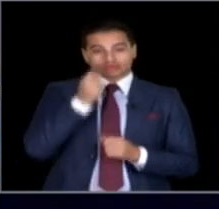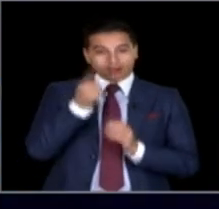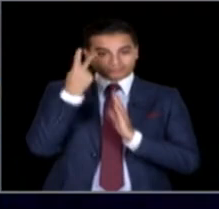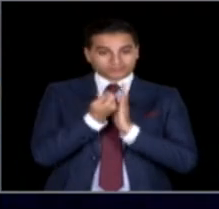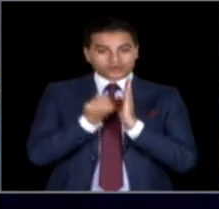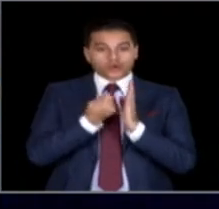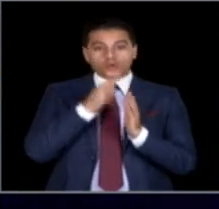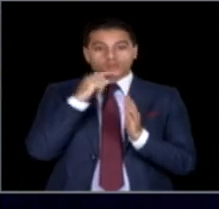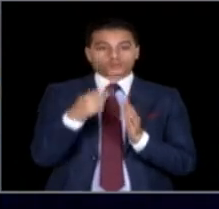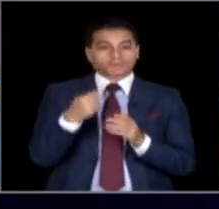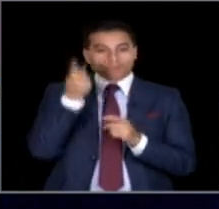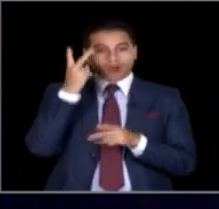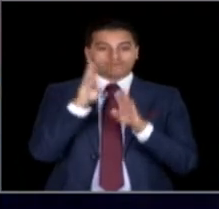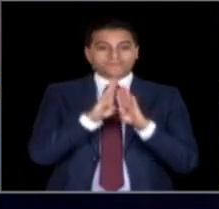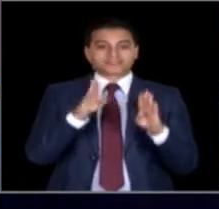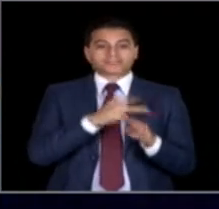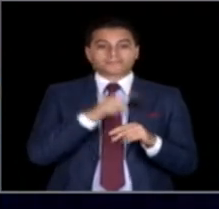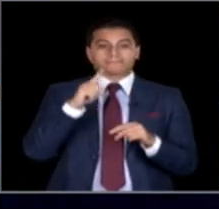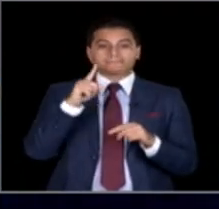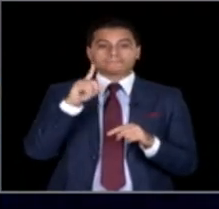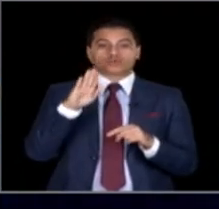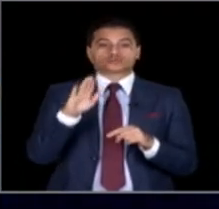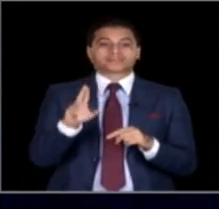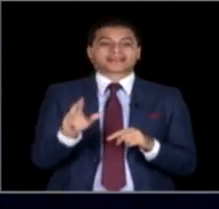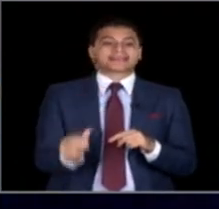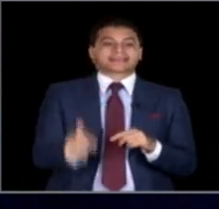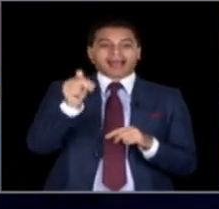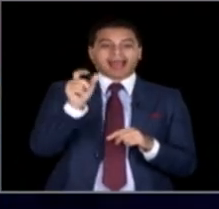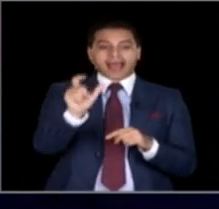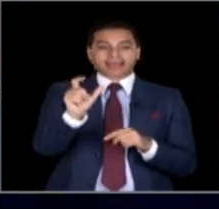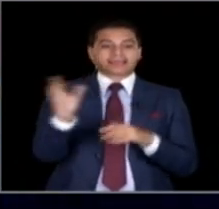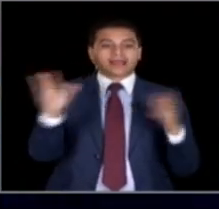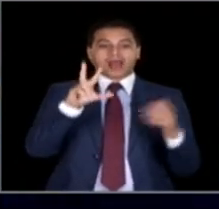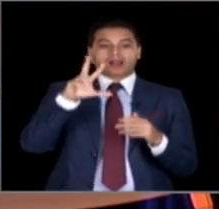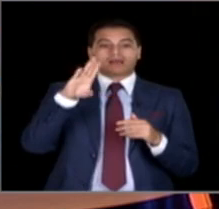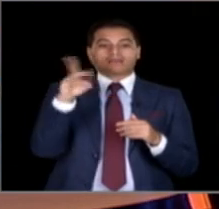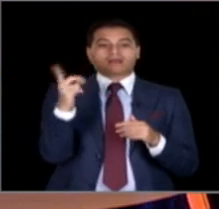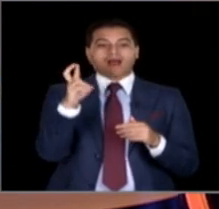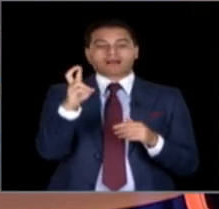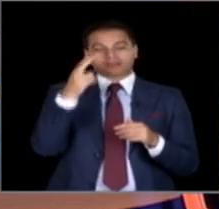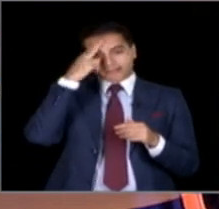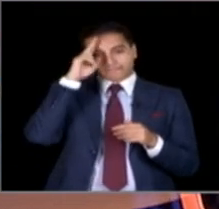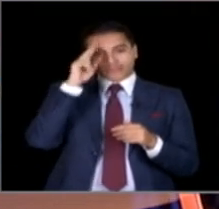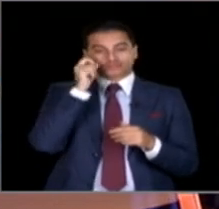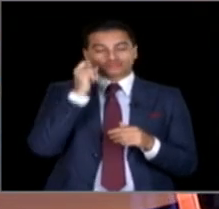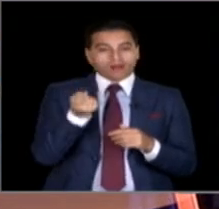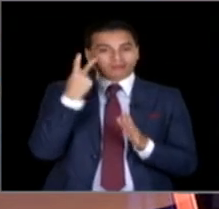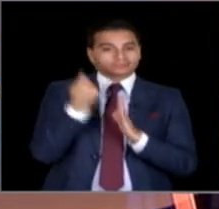أديب روسي مؤلف مسرحية بستان الكرز، فمن هو؟